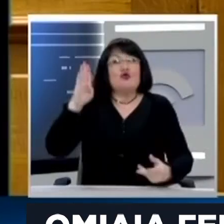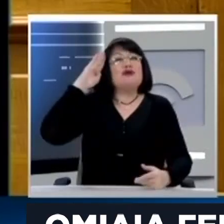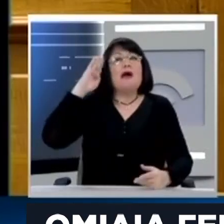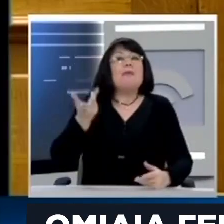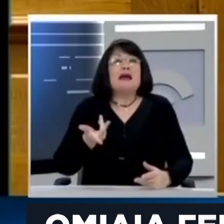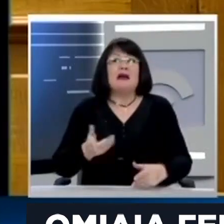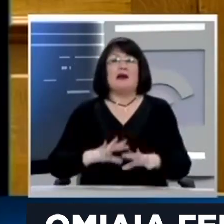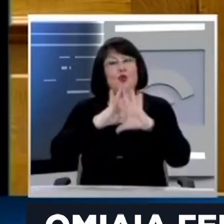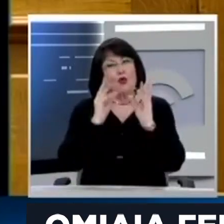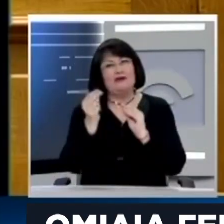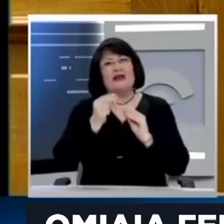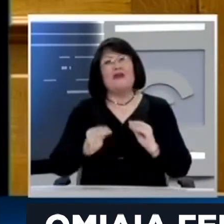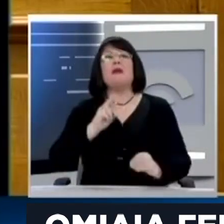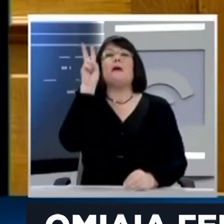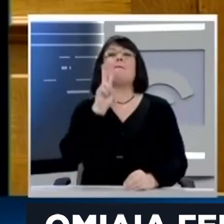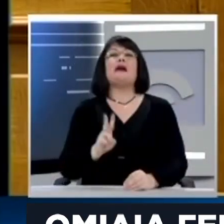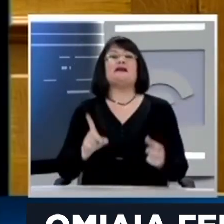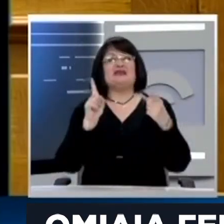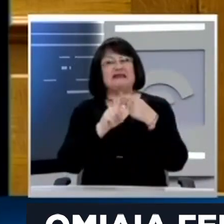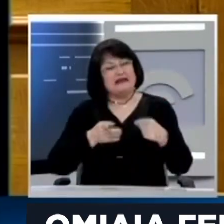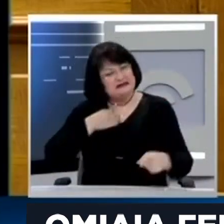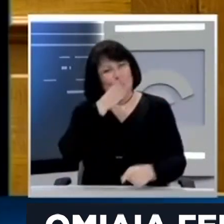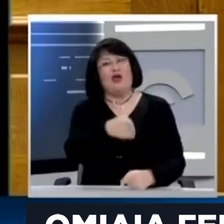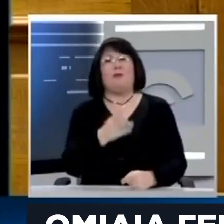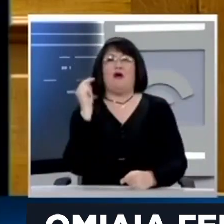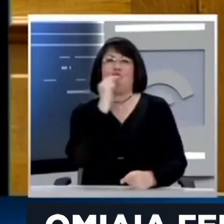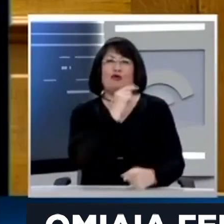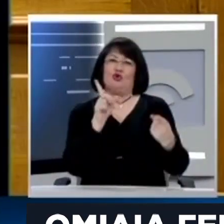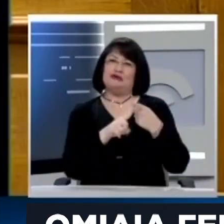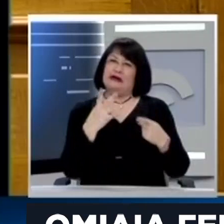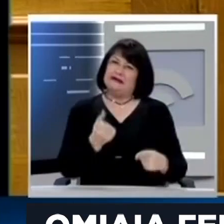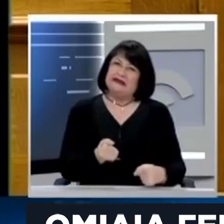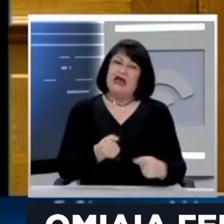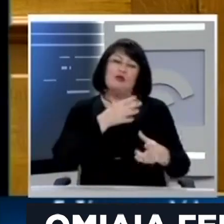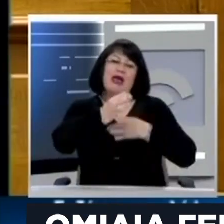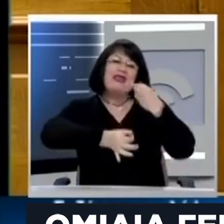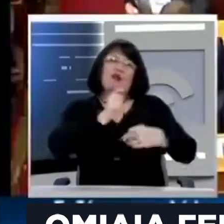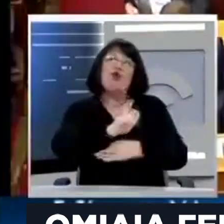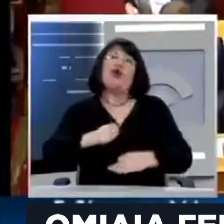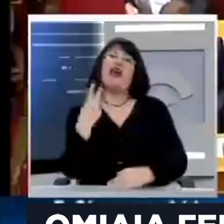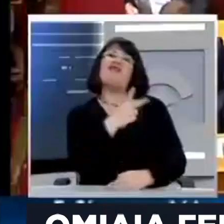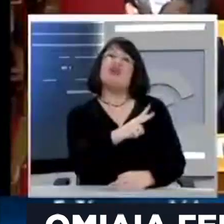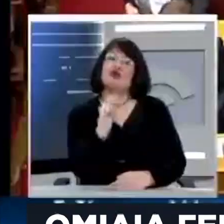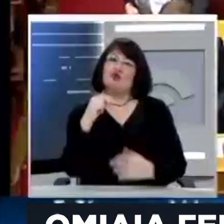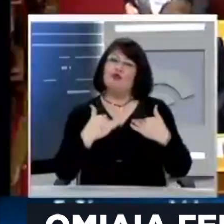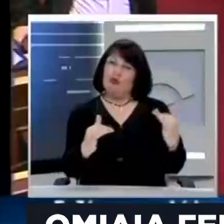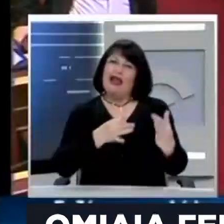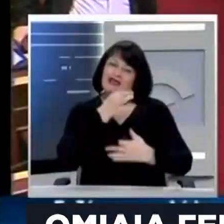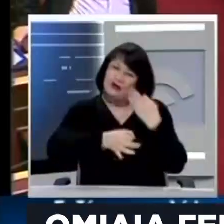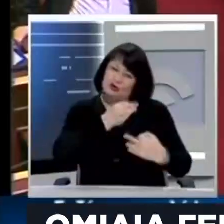προτίθεμαι να τα θέσω και την Παρασκευή στον Πρωθυπουργό στη συνάντηση που θα έχουμε στο γραφείο του στη Βουλή.